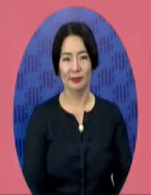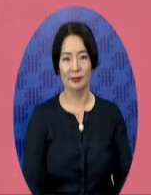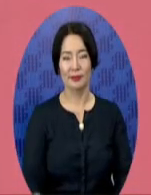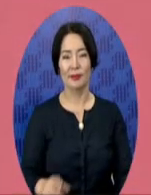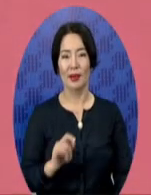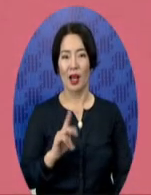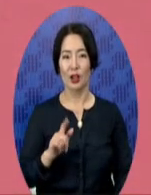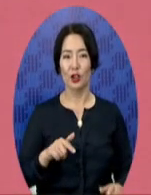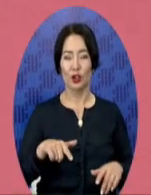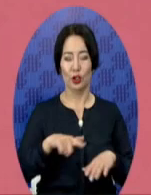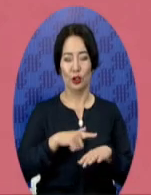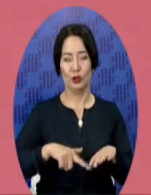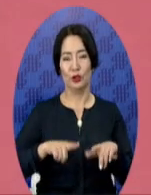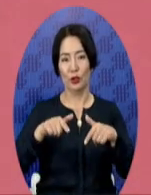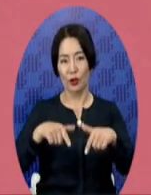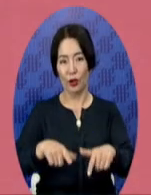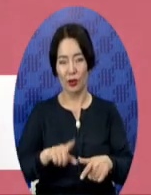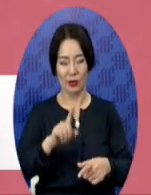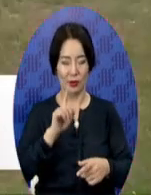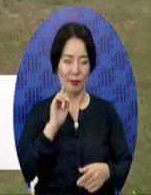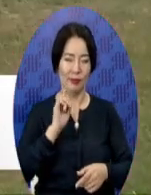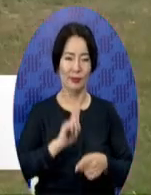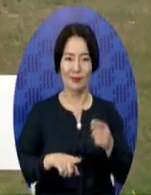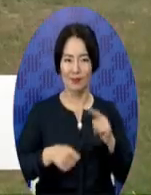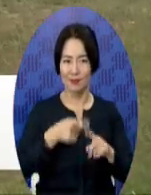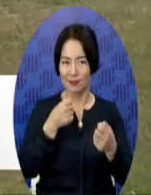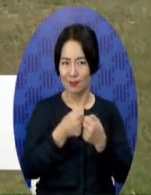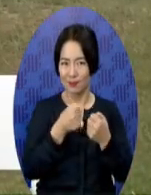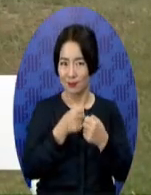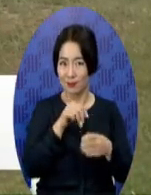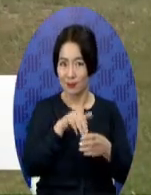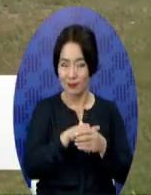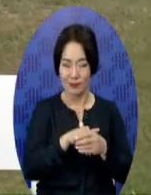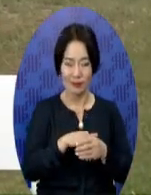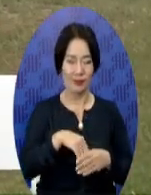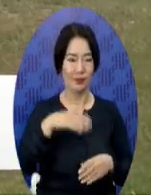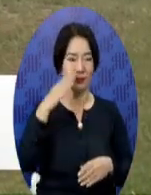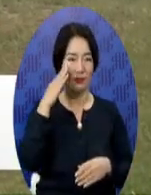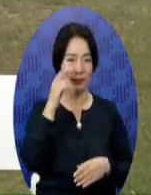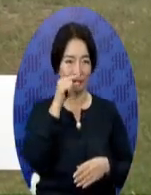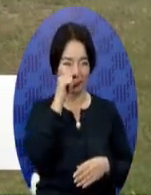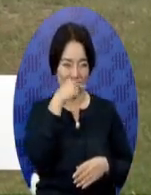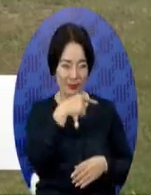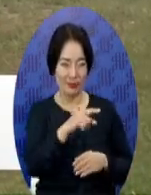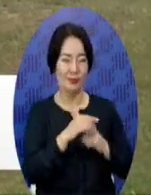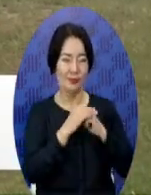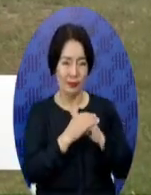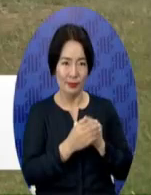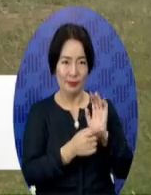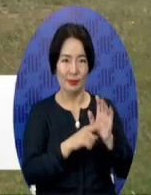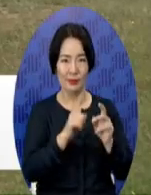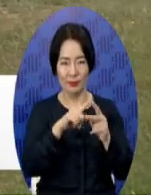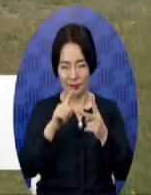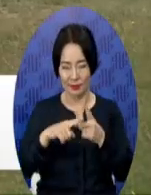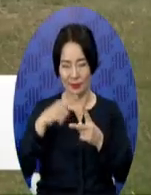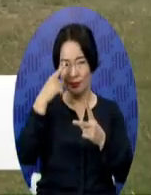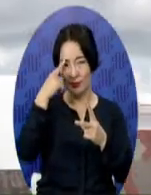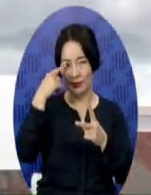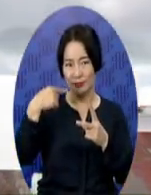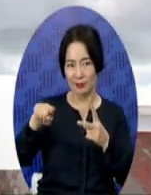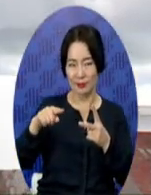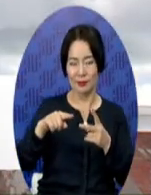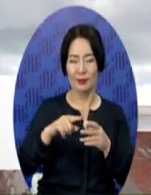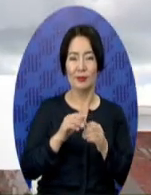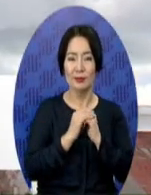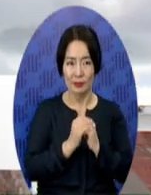Халахын голын байлдаанд оролцсон зөвлөлтийн нисэгчдийн хөшөөнд хүндэтгэл үзүүлж эцэг өргөж байна. Үүний дараа Монгол дайчдын хөшөөнд хүндэтгэл үзүүлсэн. Халах голын